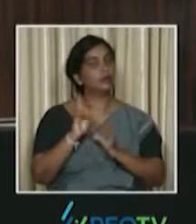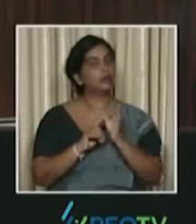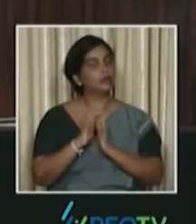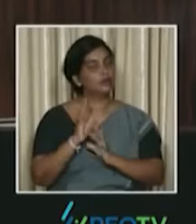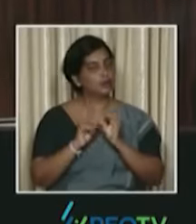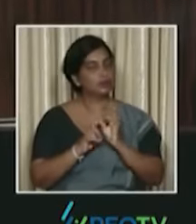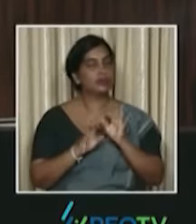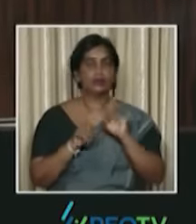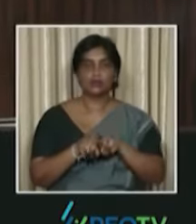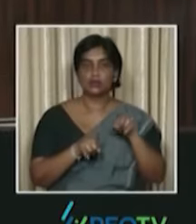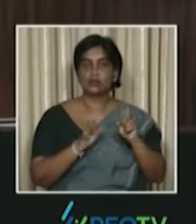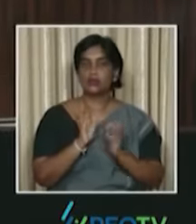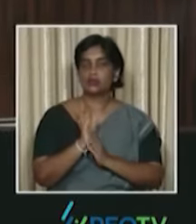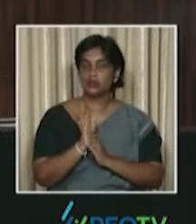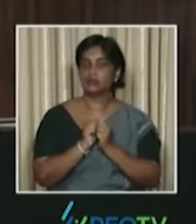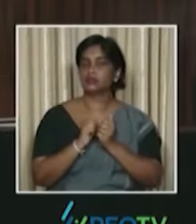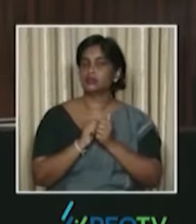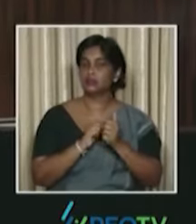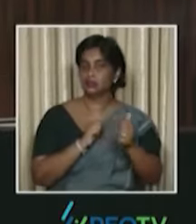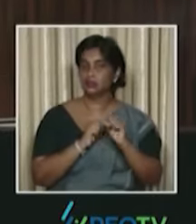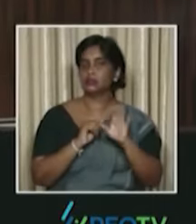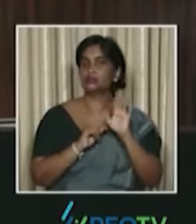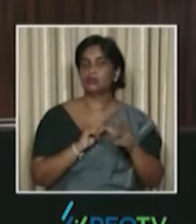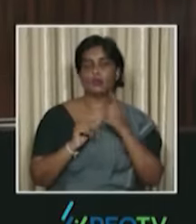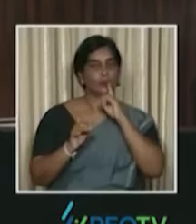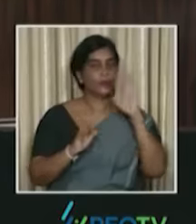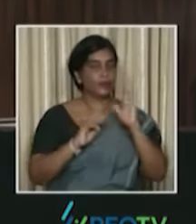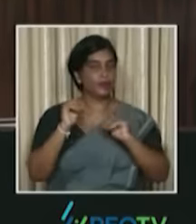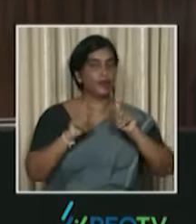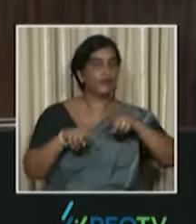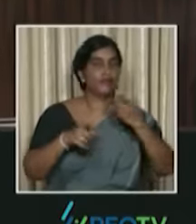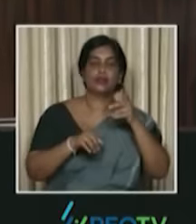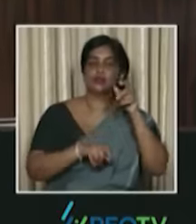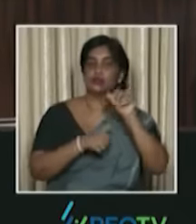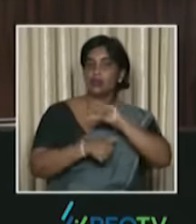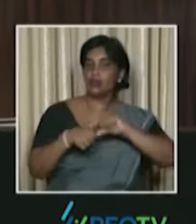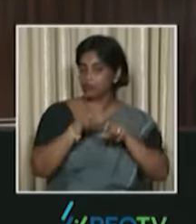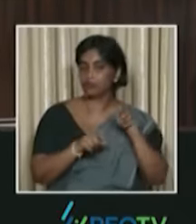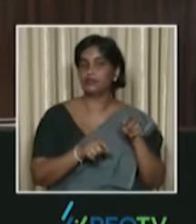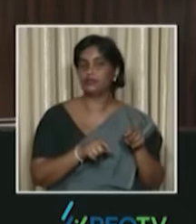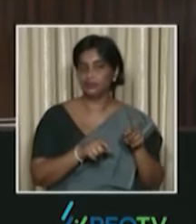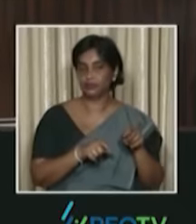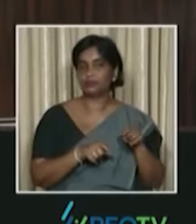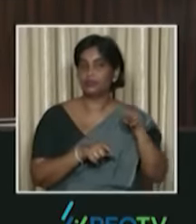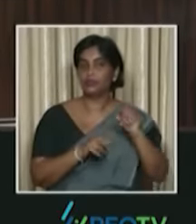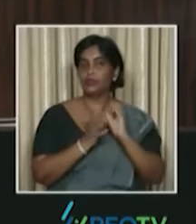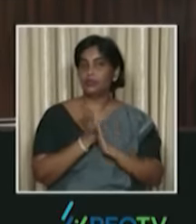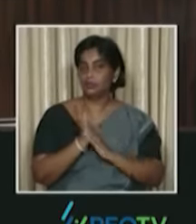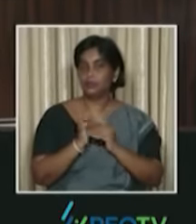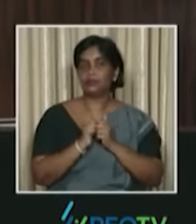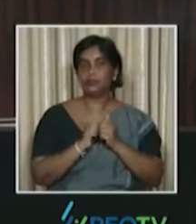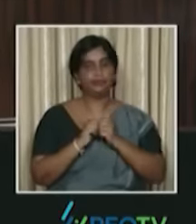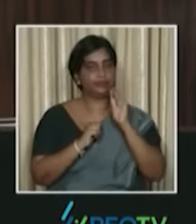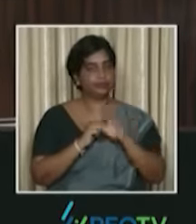මන්ත්‍රීවරුන් සහ අදාළ කාරක සභාවේ වැඩ කටයුතු සඳහා කැඳවීම කරන ලද වෙනත් බාහිර ආයතනවල නිලධාරීන්ටද එකී කාරක සභාවේ කටයුතු ඉදිරි